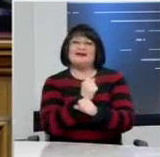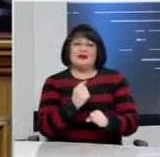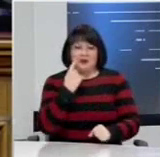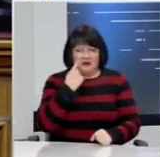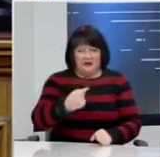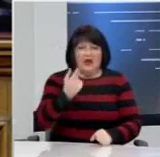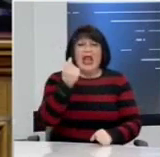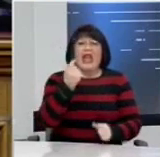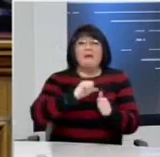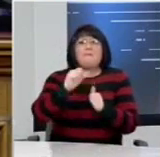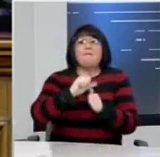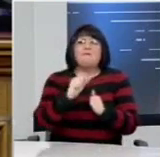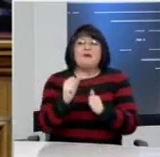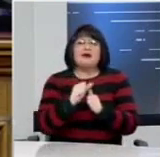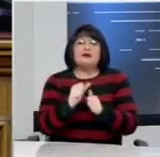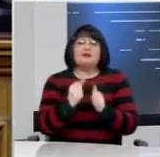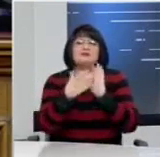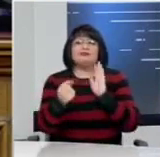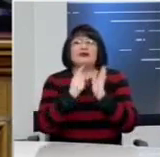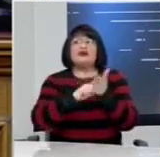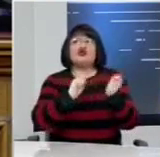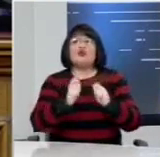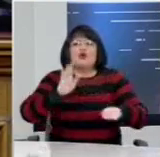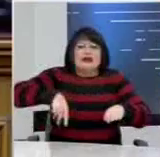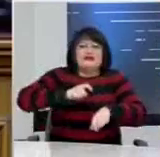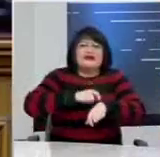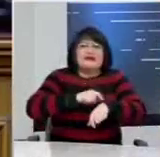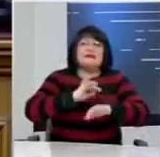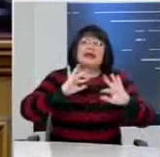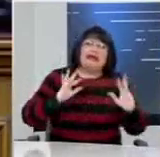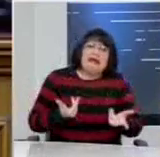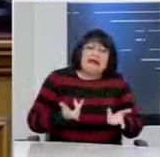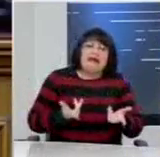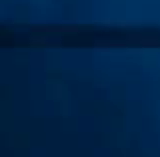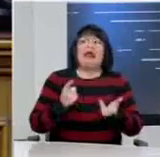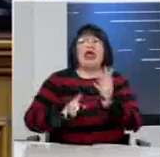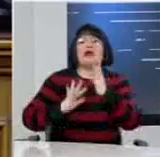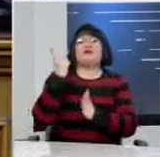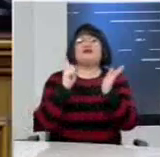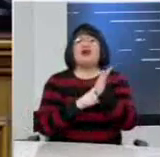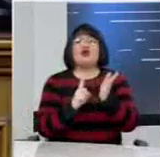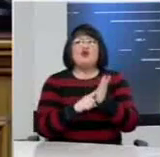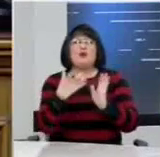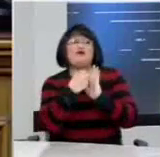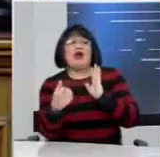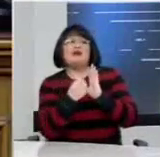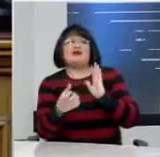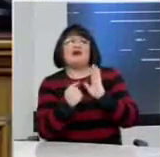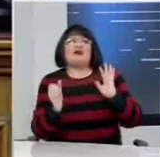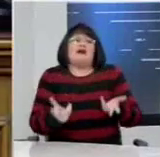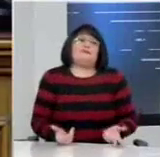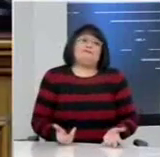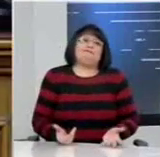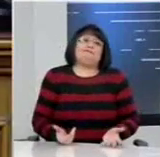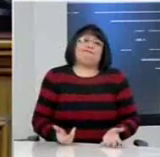να παίρνονται πίσω, είτε με τροπολογίες τελευταίας στιγμής, είτε με το περιβόητο δήθεν αναπτυξιακό νόμο του κυρίου Γεωργιάδη.